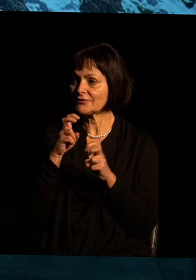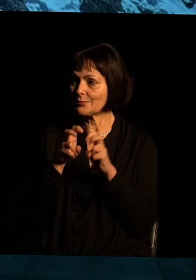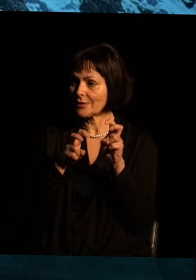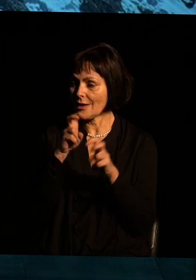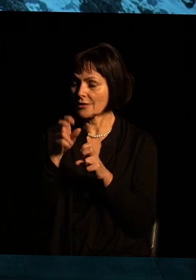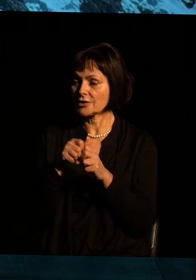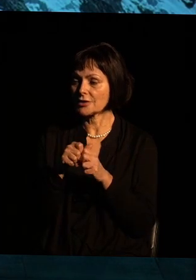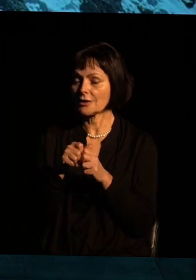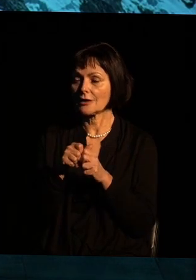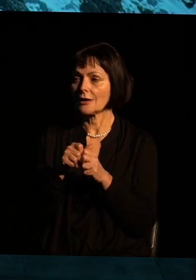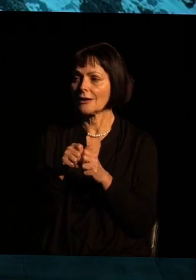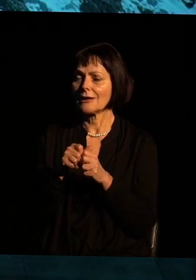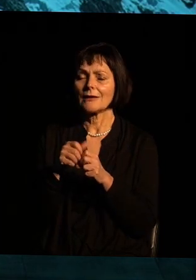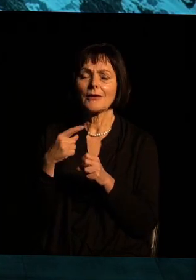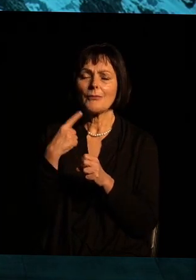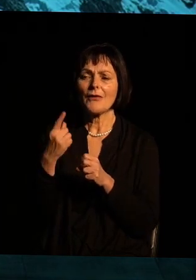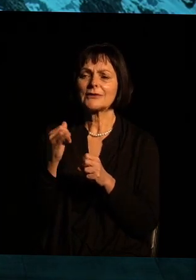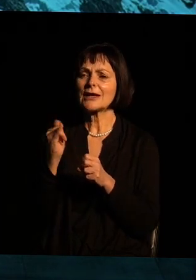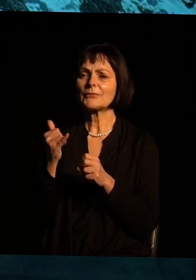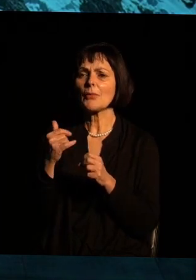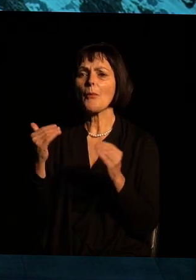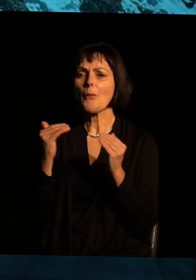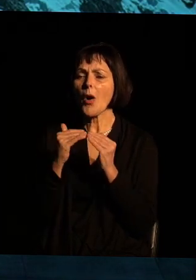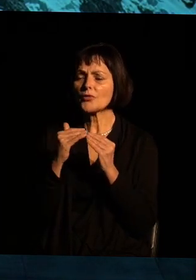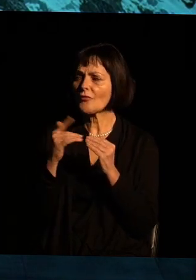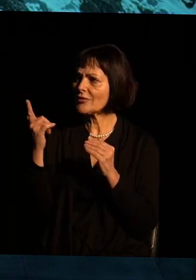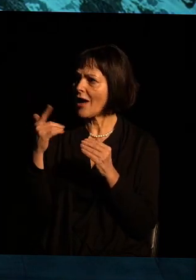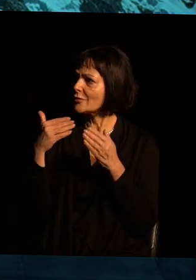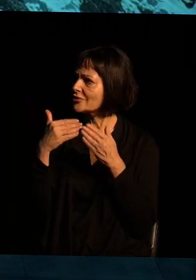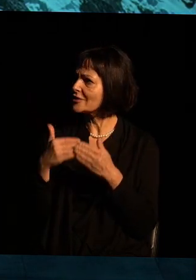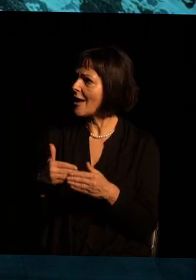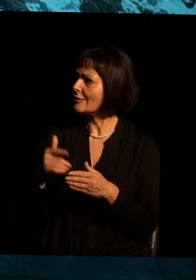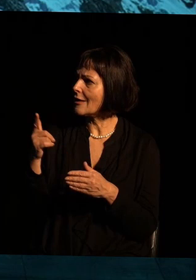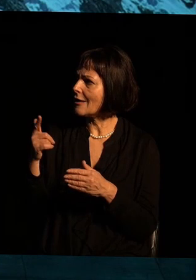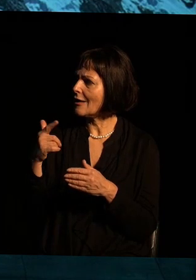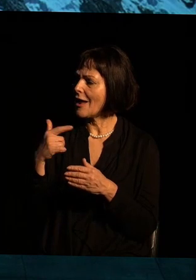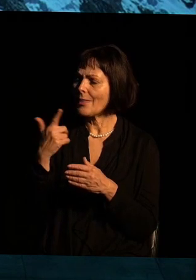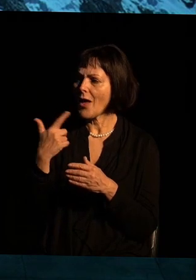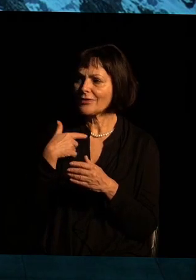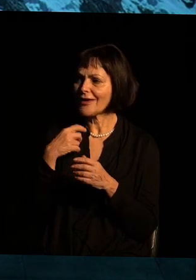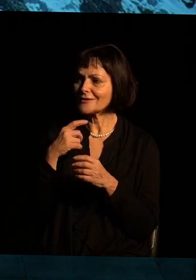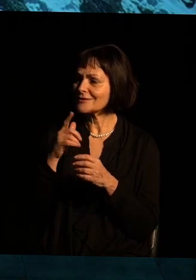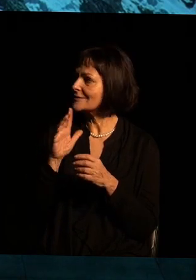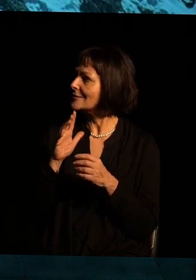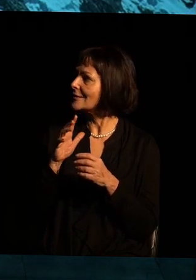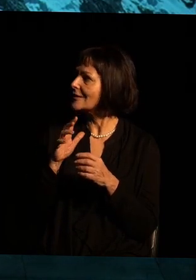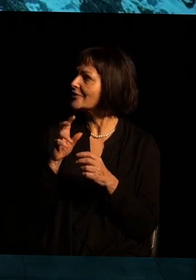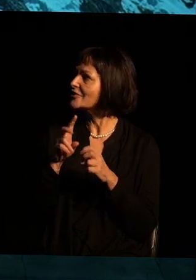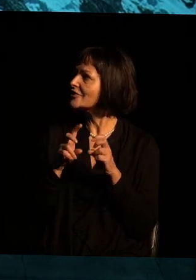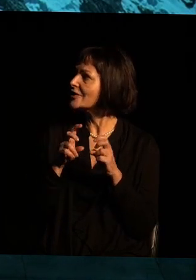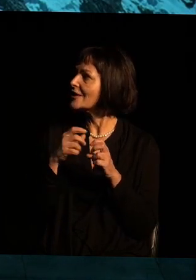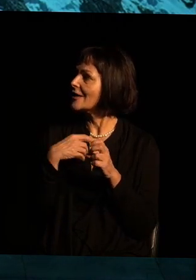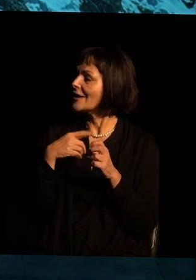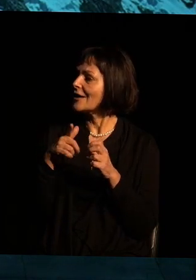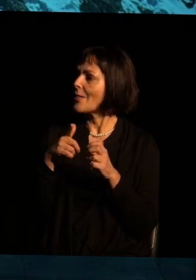Także powiedz, no jakbyś porównał tę ścianę, bo widać, no proszę Państwa, no to nie jest deptanie bynajmniej po śniegu, a